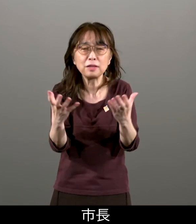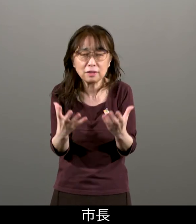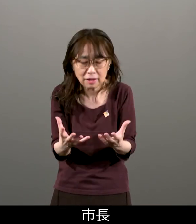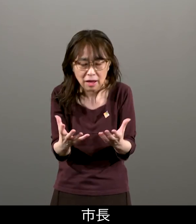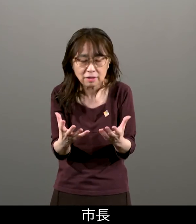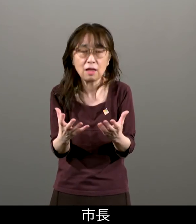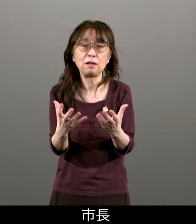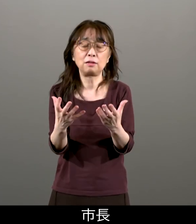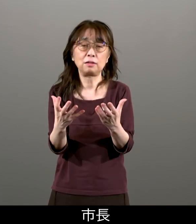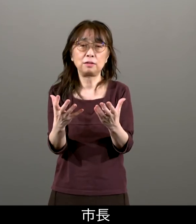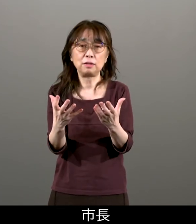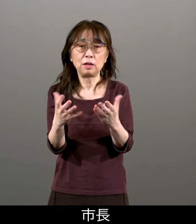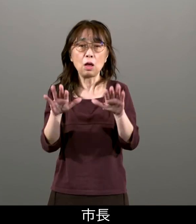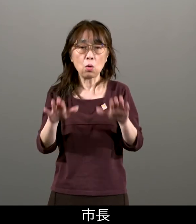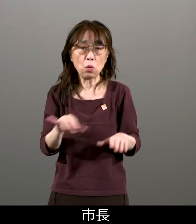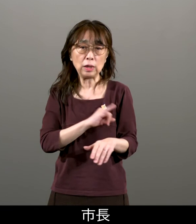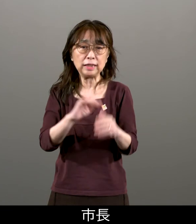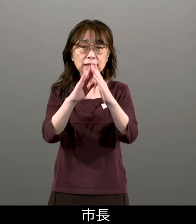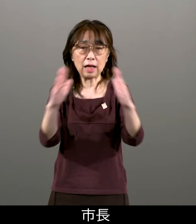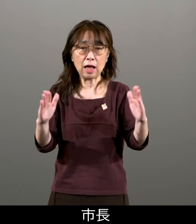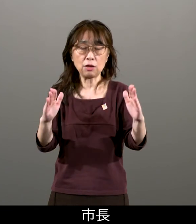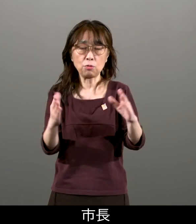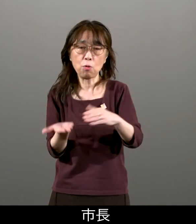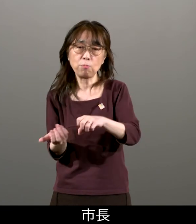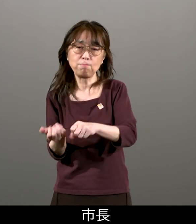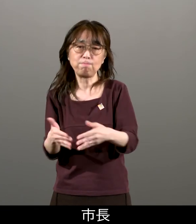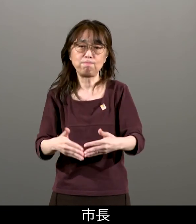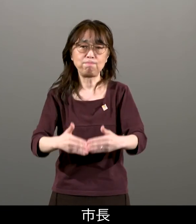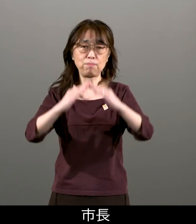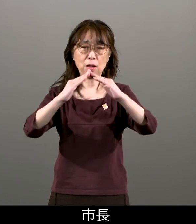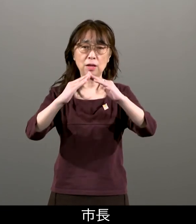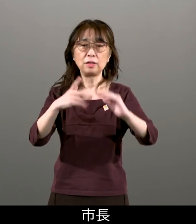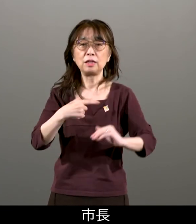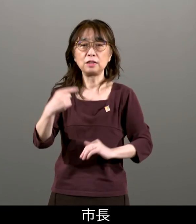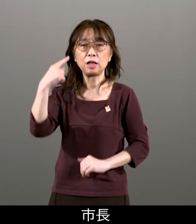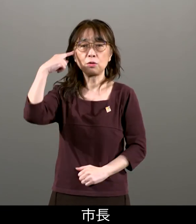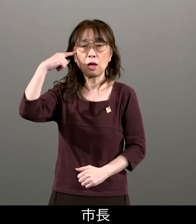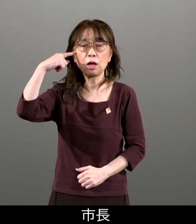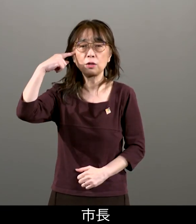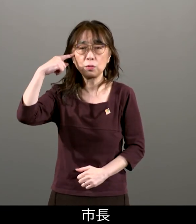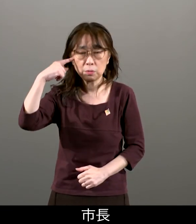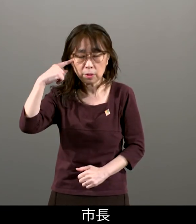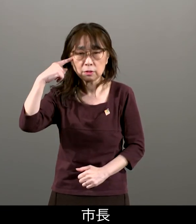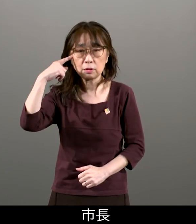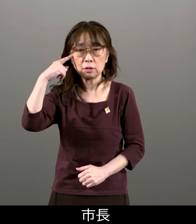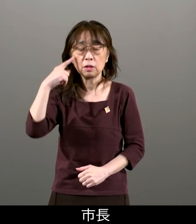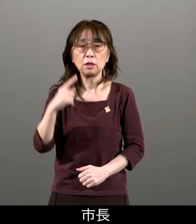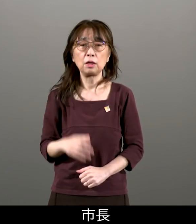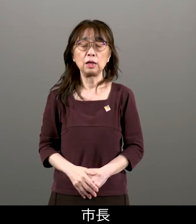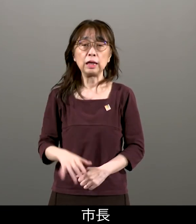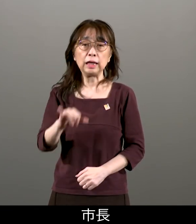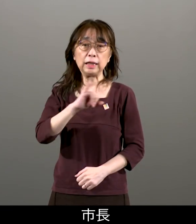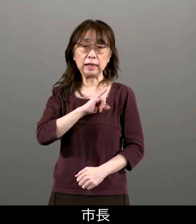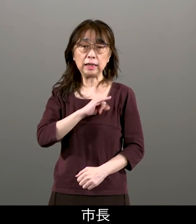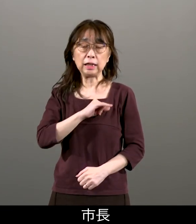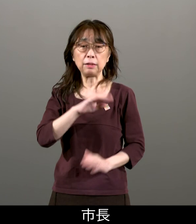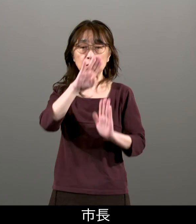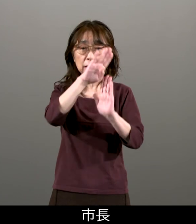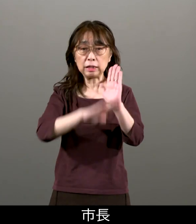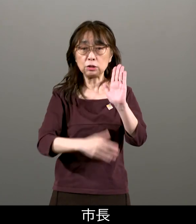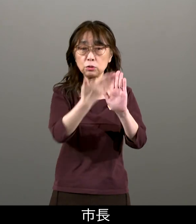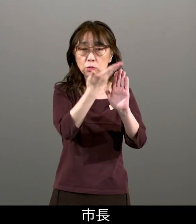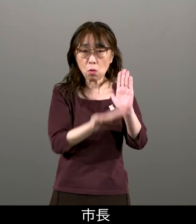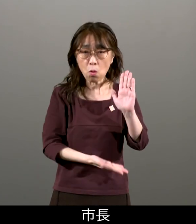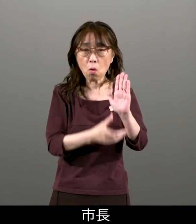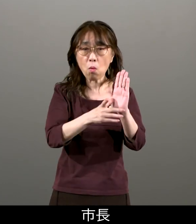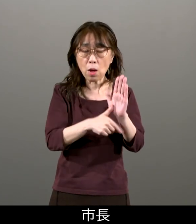ただいて、この委員会を設置をしていきたいというふうに考えております。 委員リスト等につきましては準備